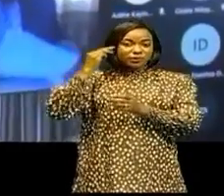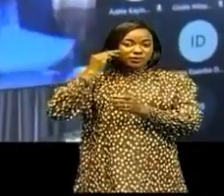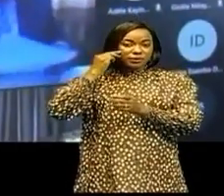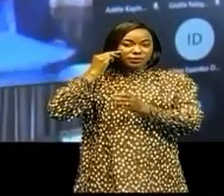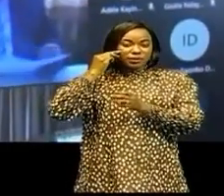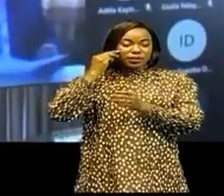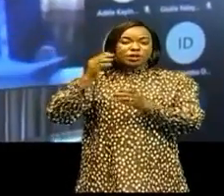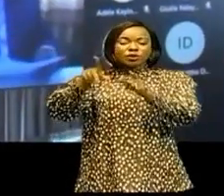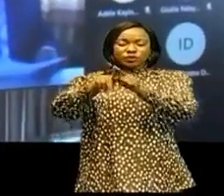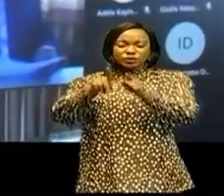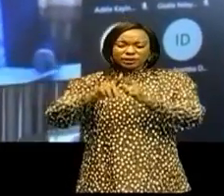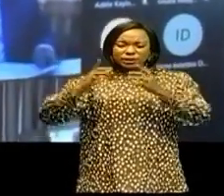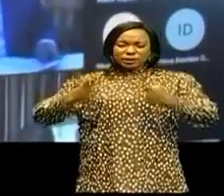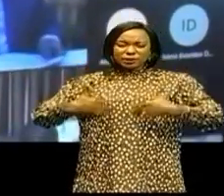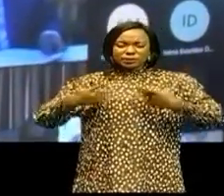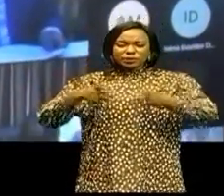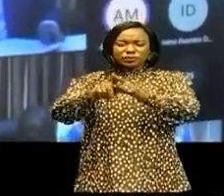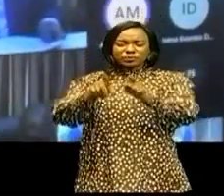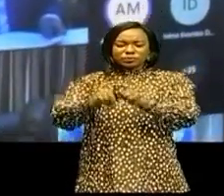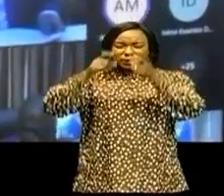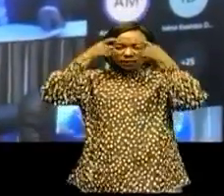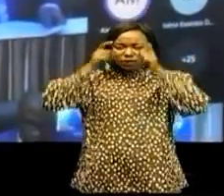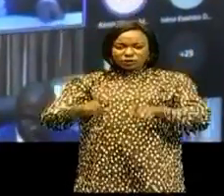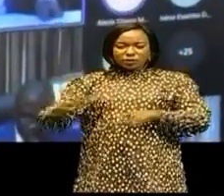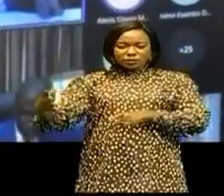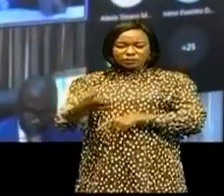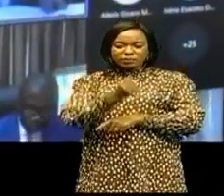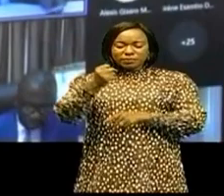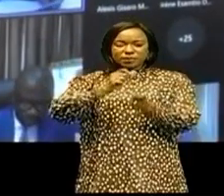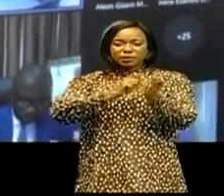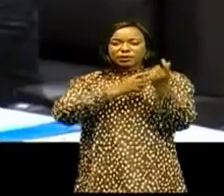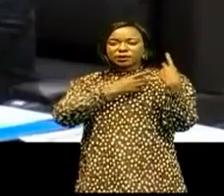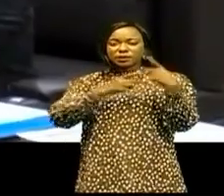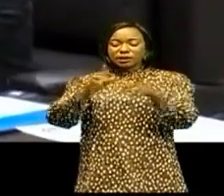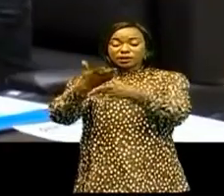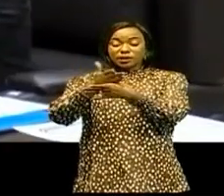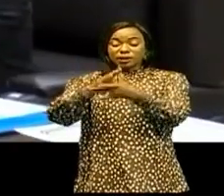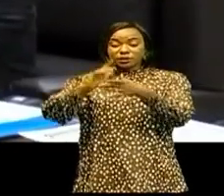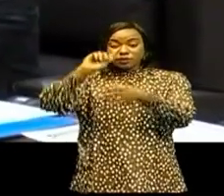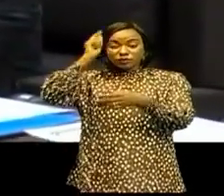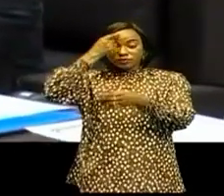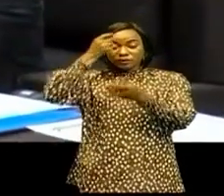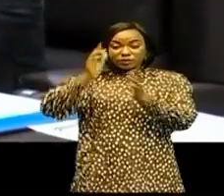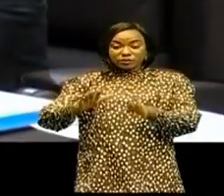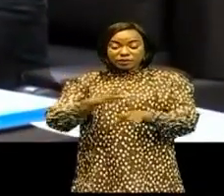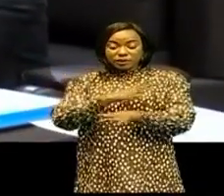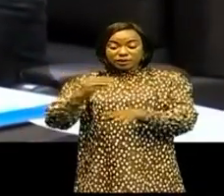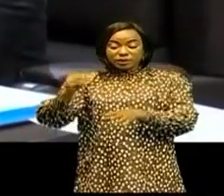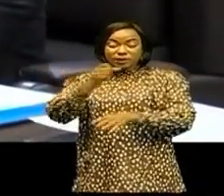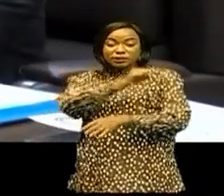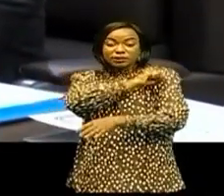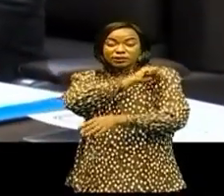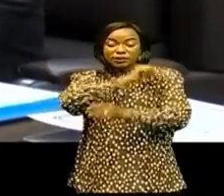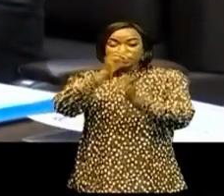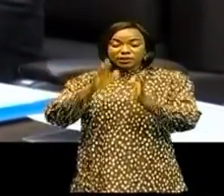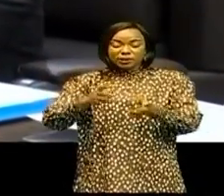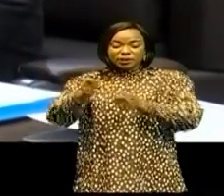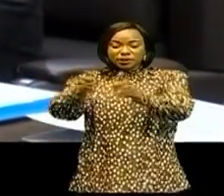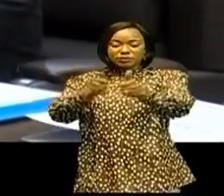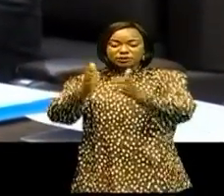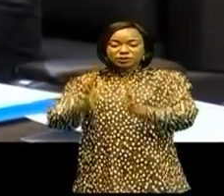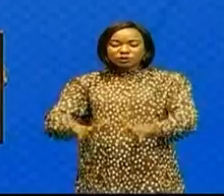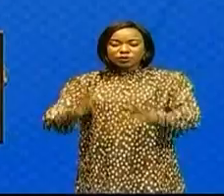a salué le consensus obtenu à Biboua entre le gouvernement et l'intersyndicale de l'administration